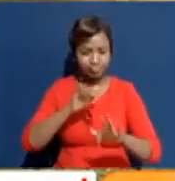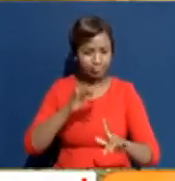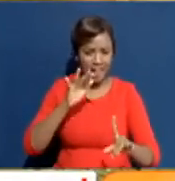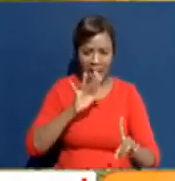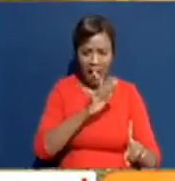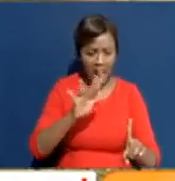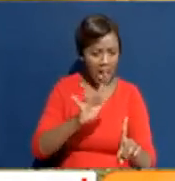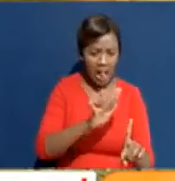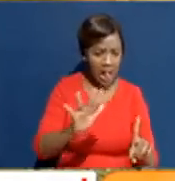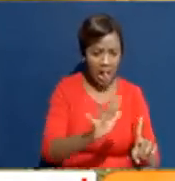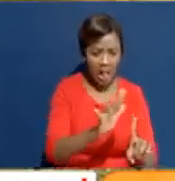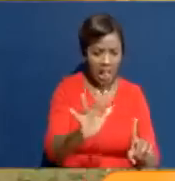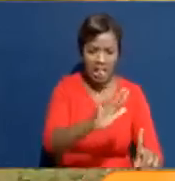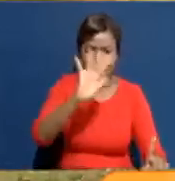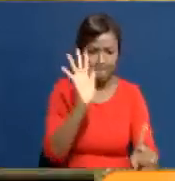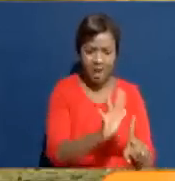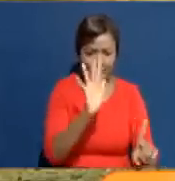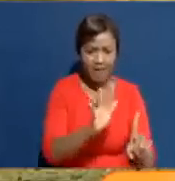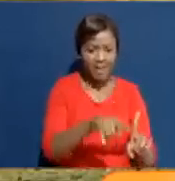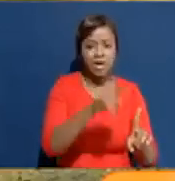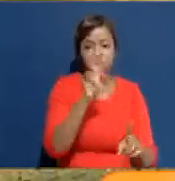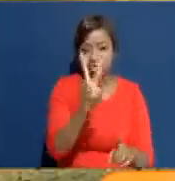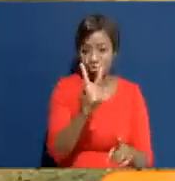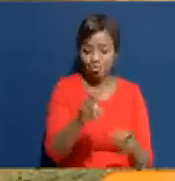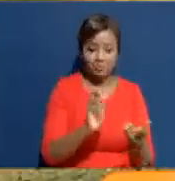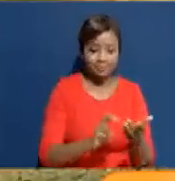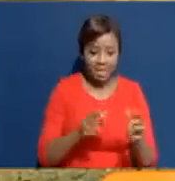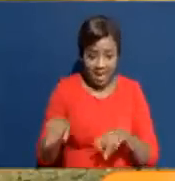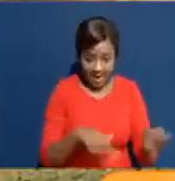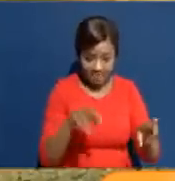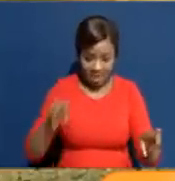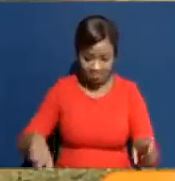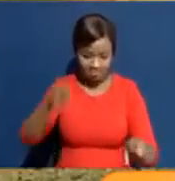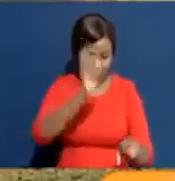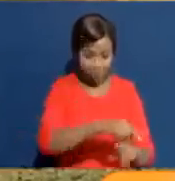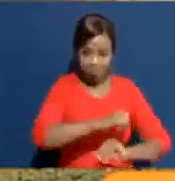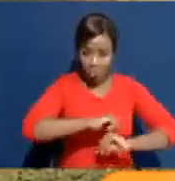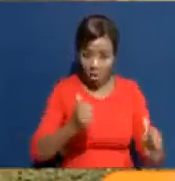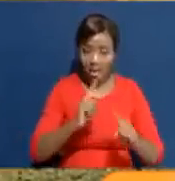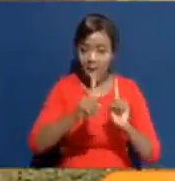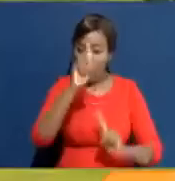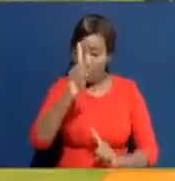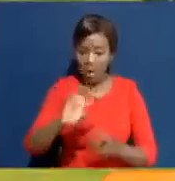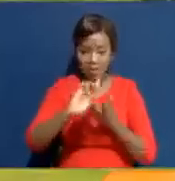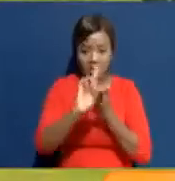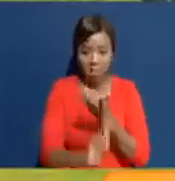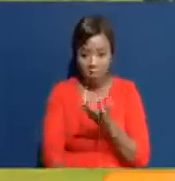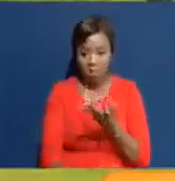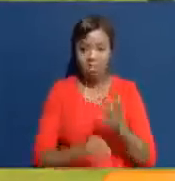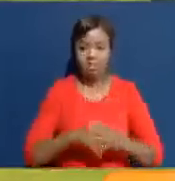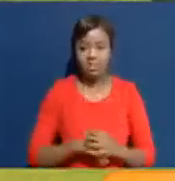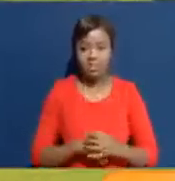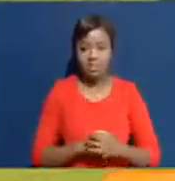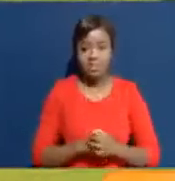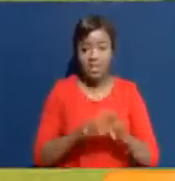Hawa vijana sijui kuna wawili walipatika na moja yao ilipebwa na machi. It is reported